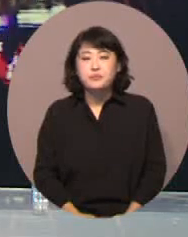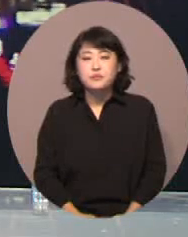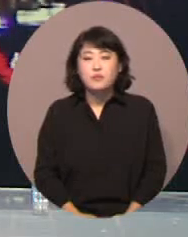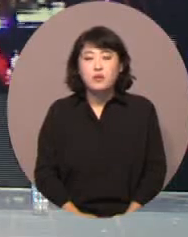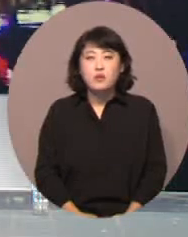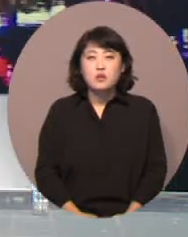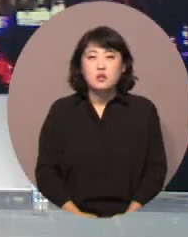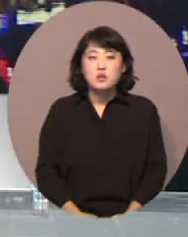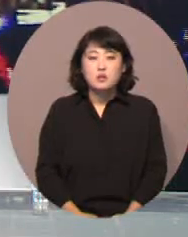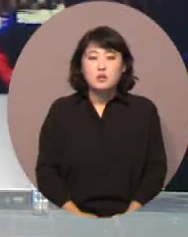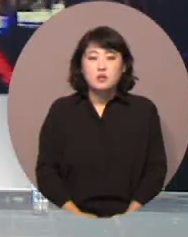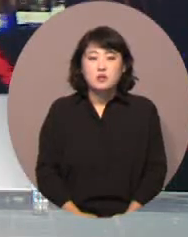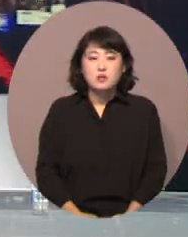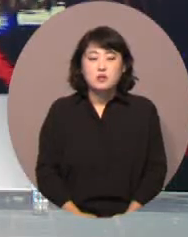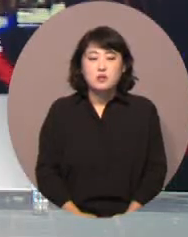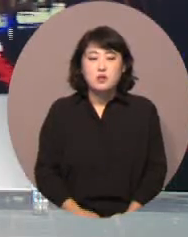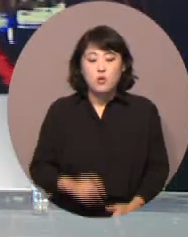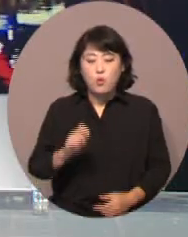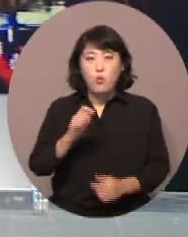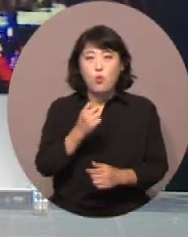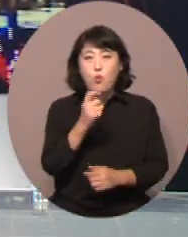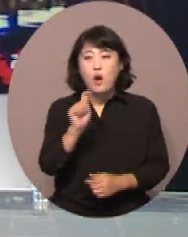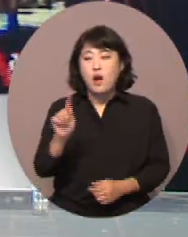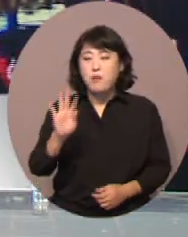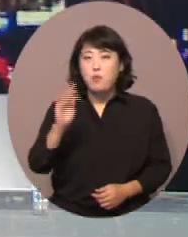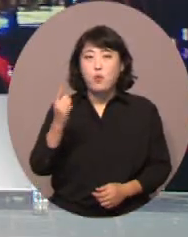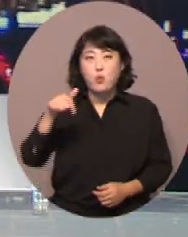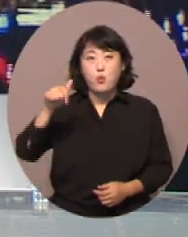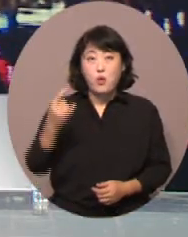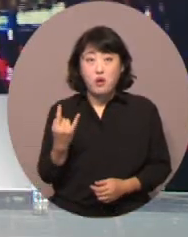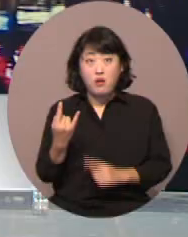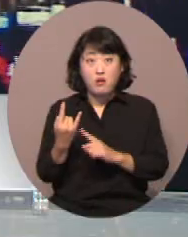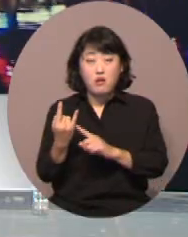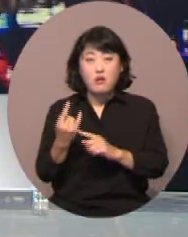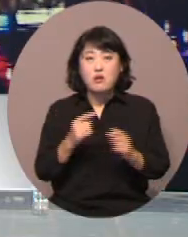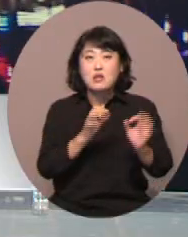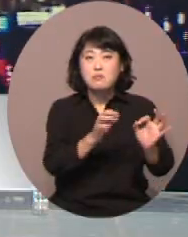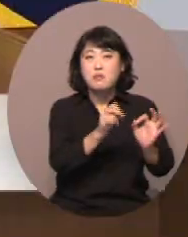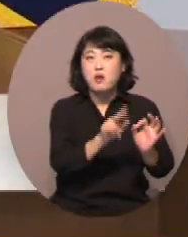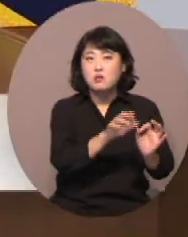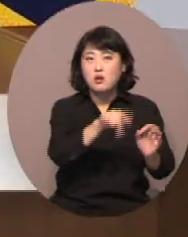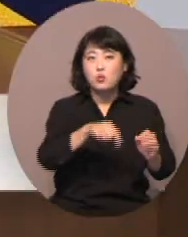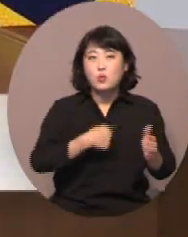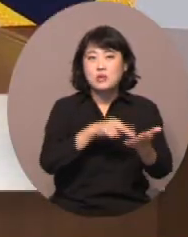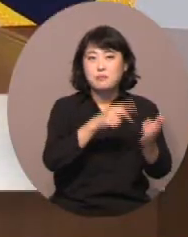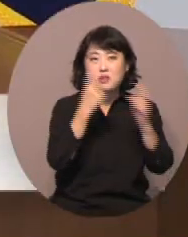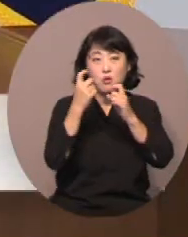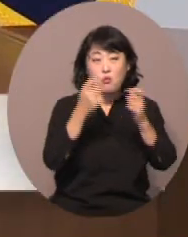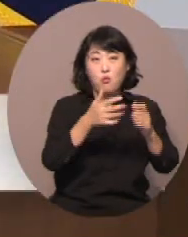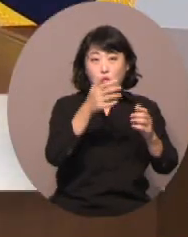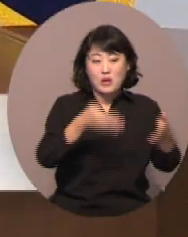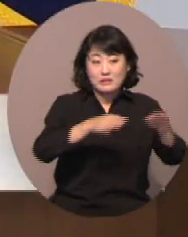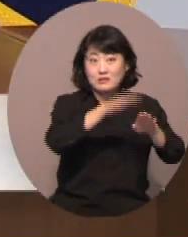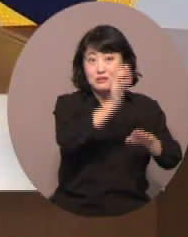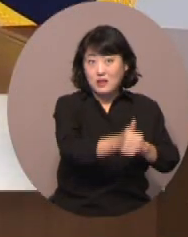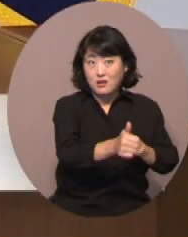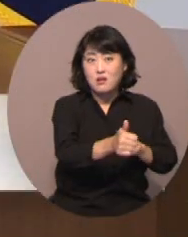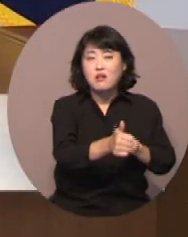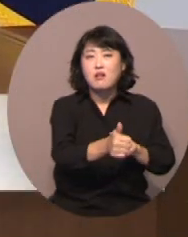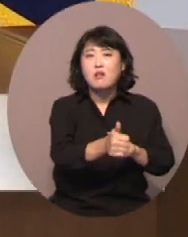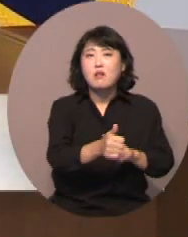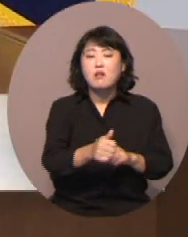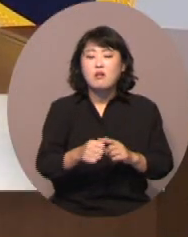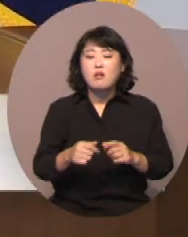서울행정법원 행정 2부가 광복회가 김형석 독립기념 관장의 임명 효력을 멈춰 달라며 낸